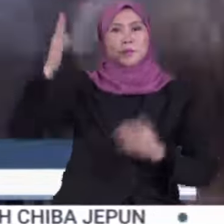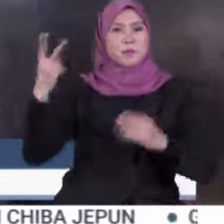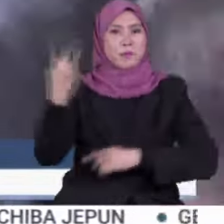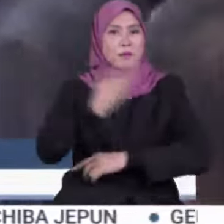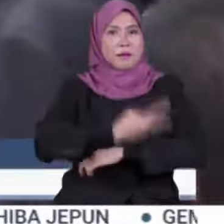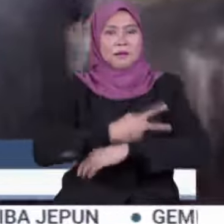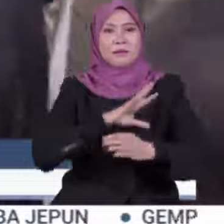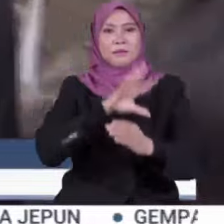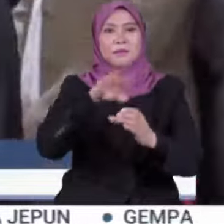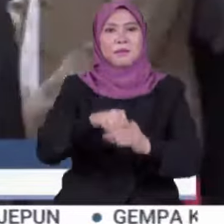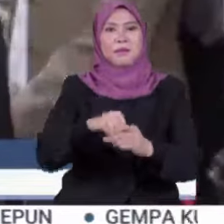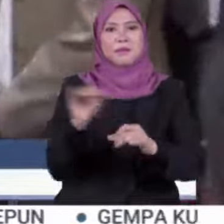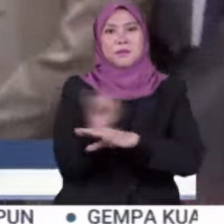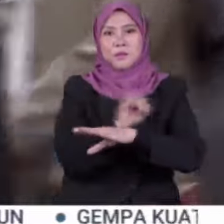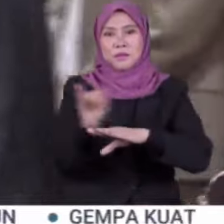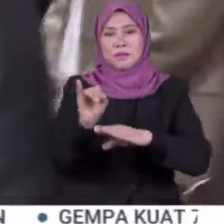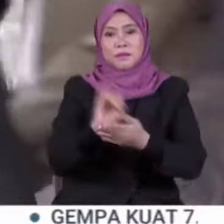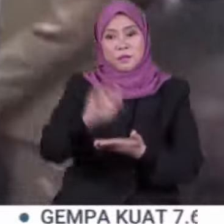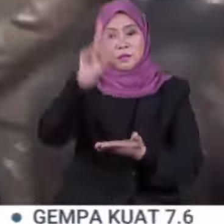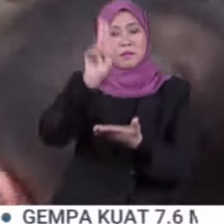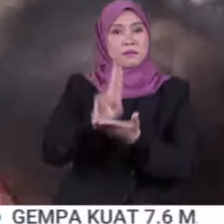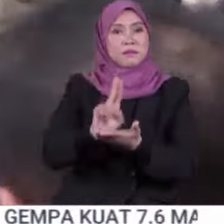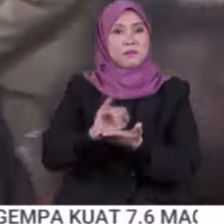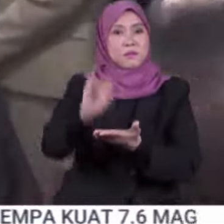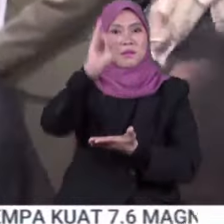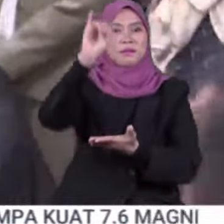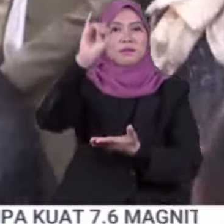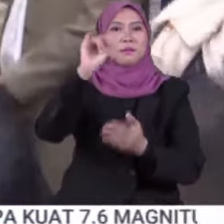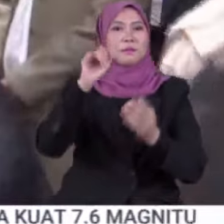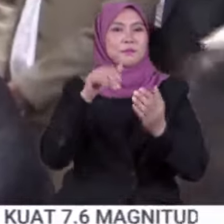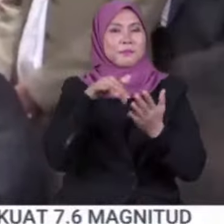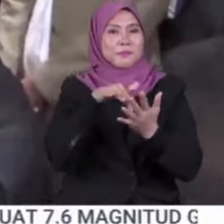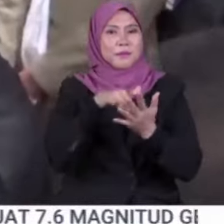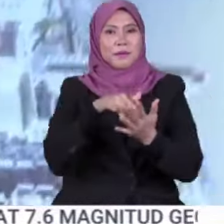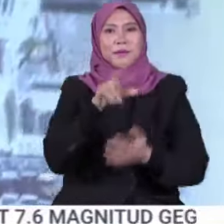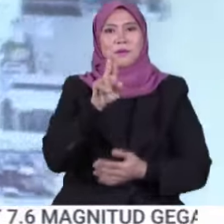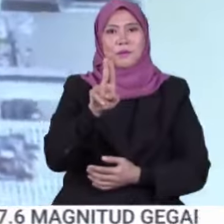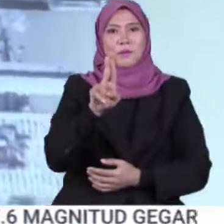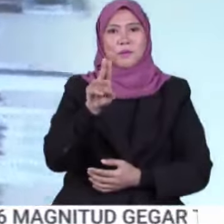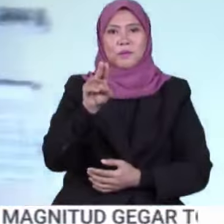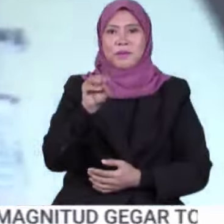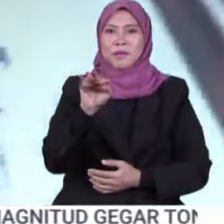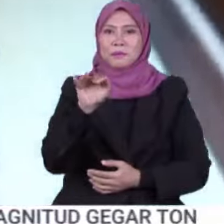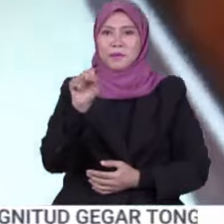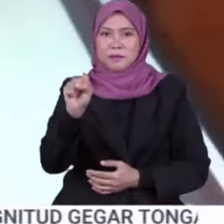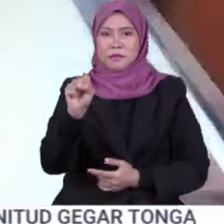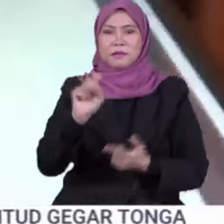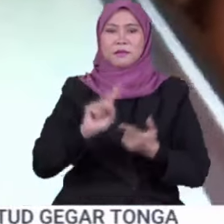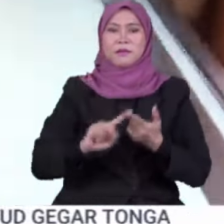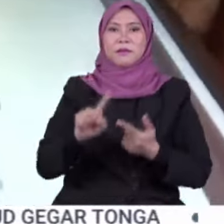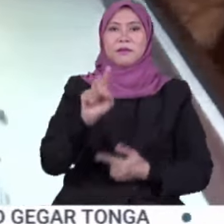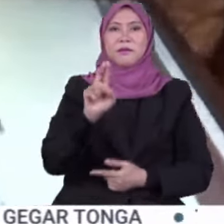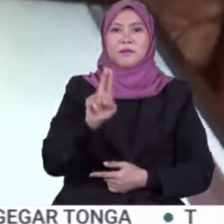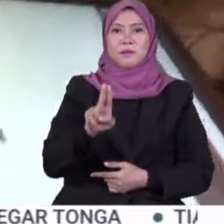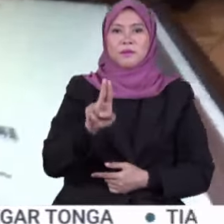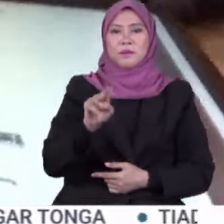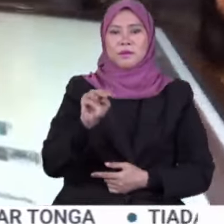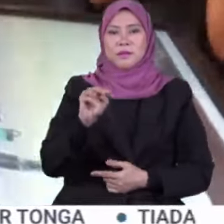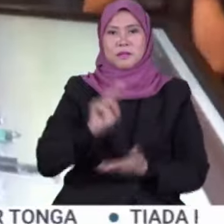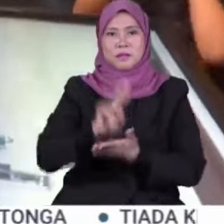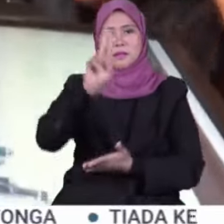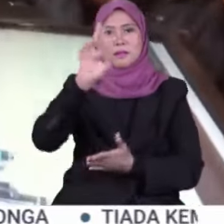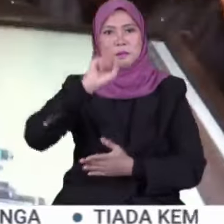melibatkan beberapa institusi pengajian tinggi di Kepulauan Borneo termasuk Universiti Malaysia Sarawak UNIMAS, Universiti Malaysia Sabah dan